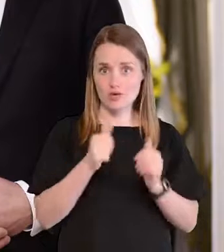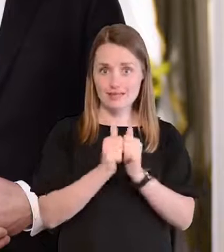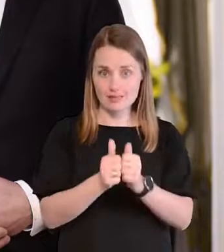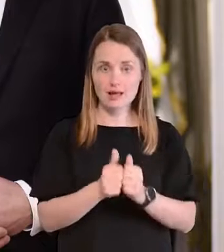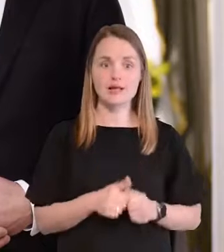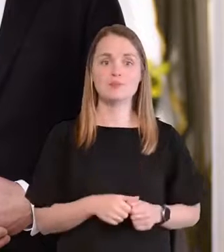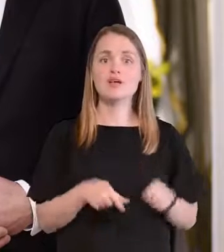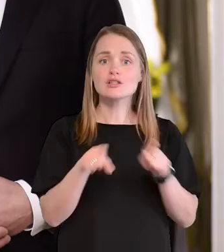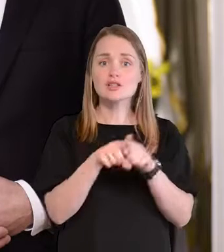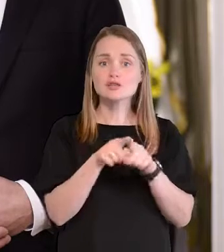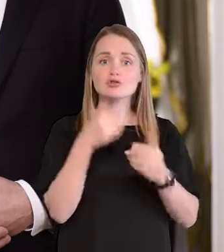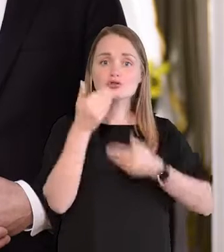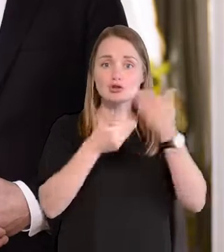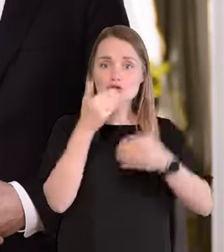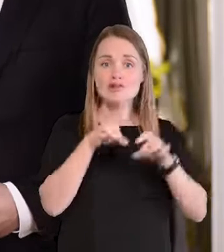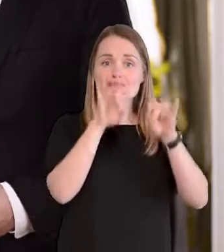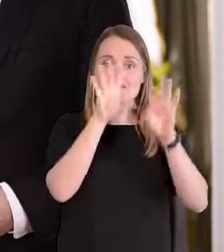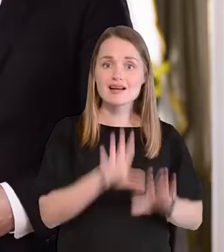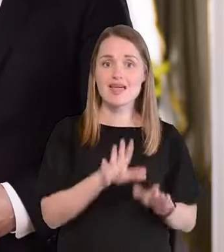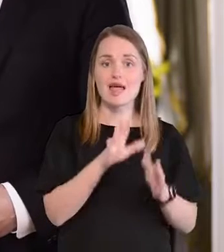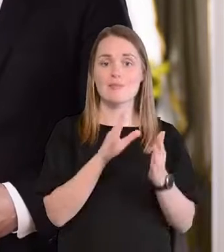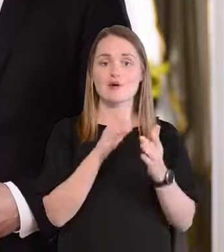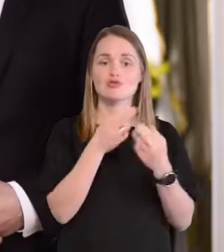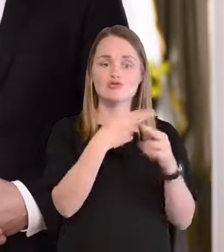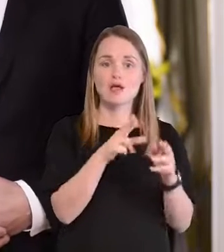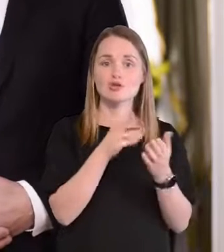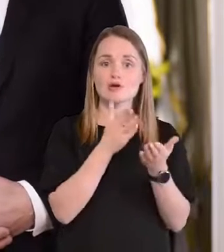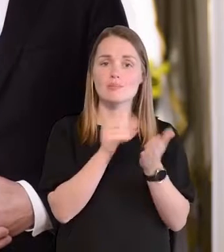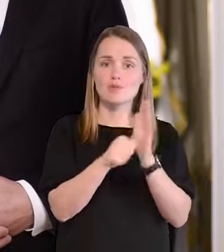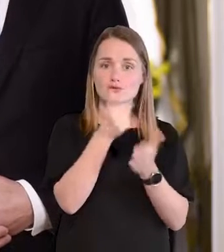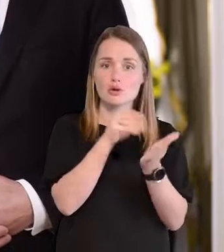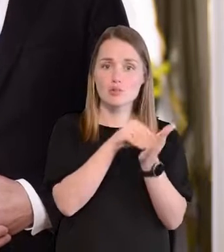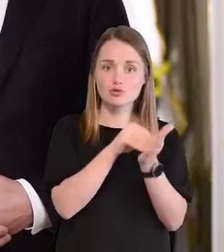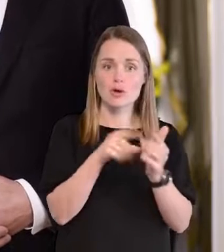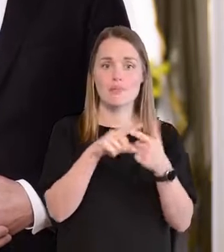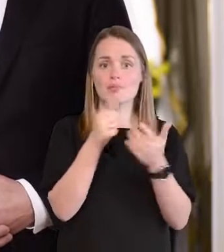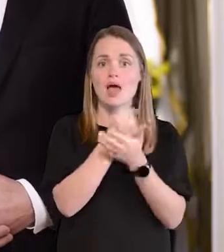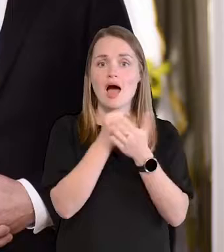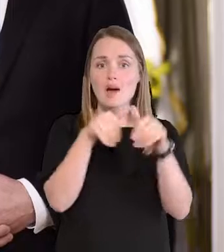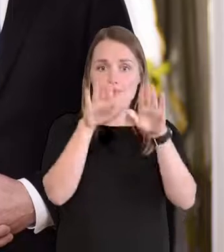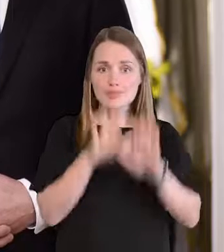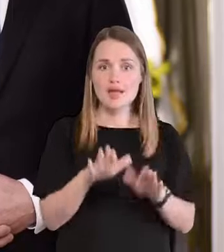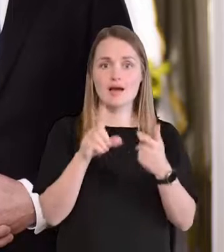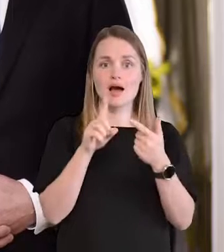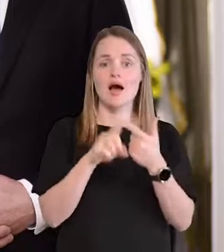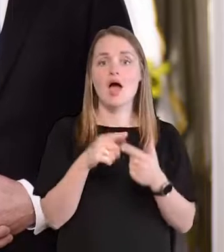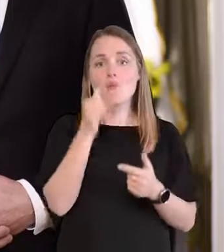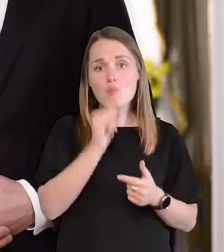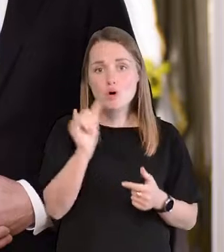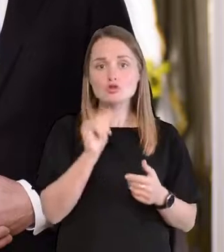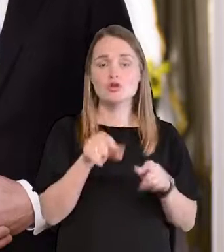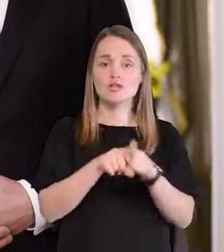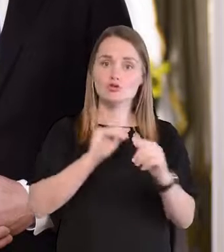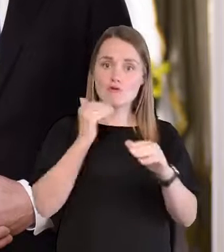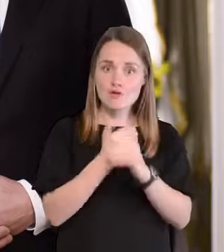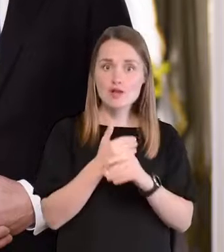zadania. Nasze najlepsze życzenia kierujemy do pracowników sklepów z artykułami pierwszej potrzeby, do pracowników aptek, urzędów